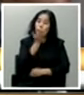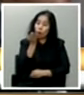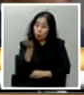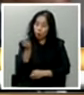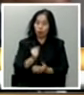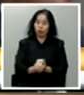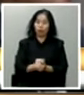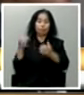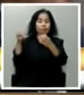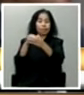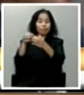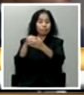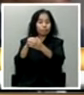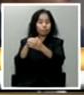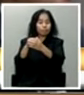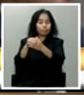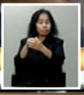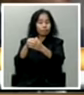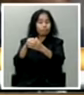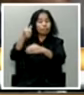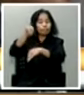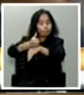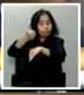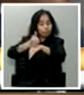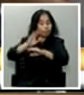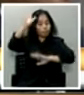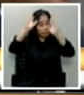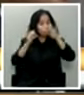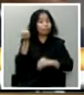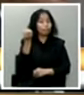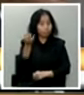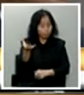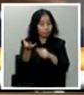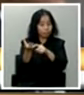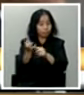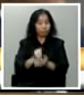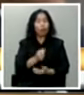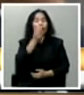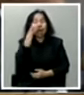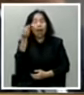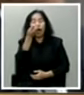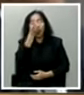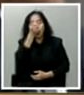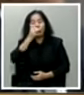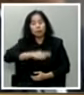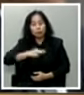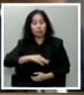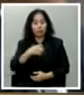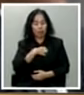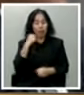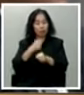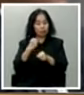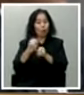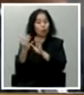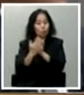วิปแล้วก็ซีกผู้นำเสียงข้างมากอีกครั้งหนึ่งนะครับว่าลองพิจารณาดูครับเราอยากทำงานร่วมกัน